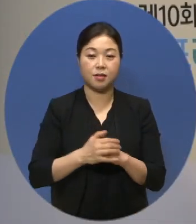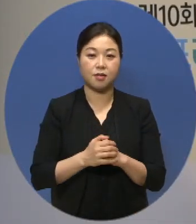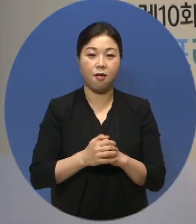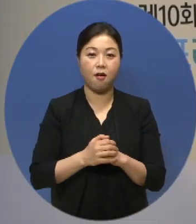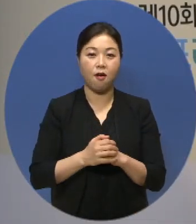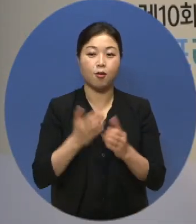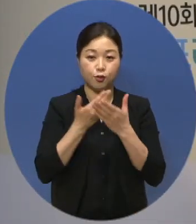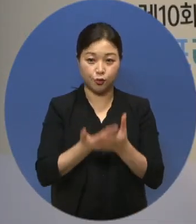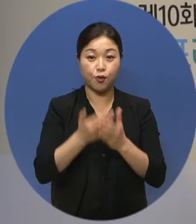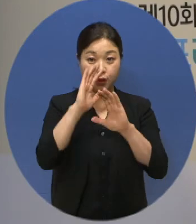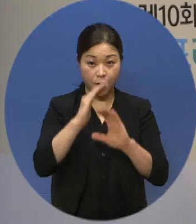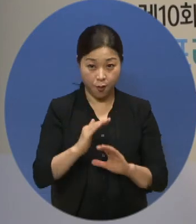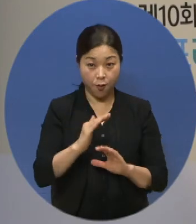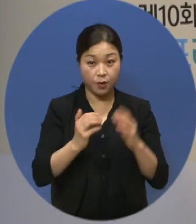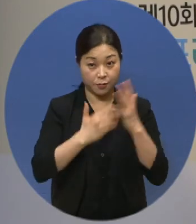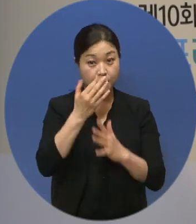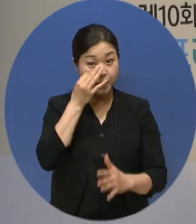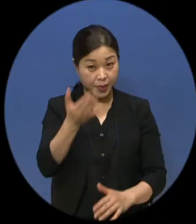하이라이트 보시고 오시겠습니다.